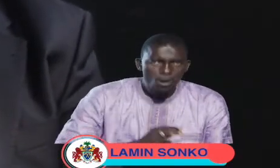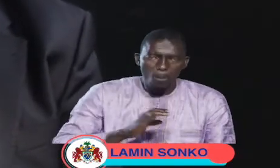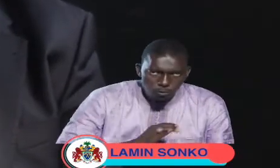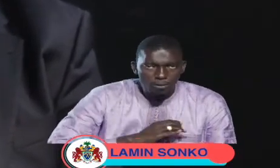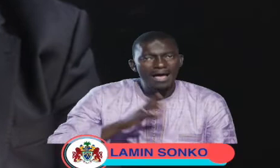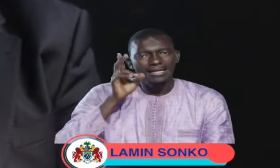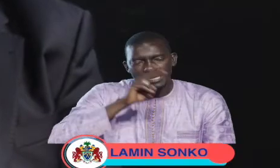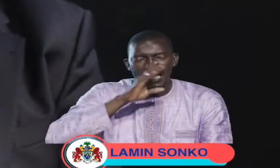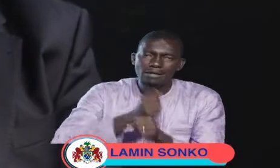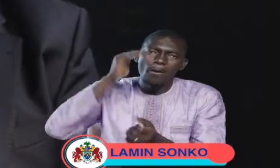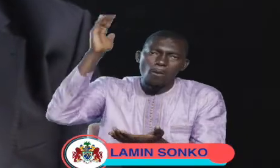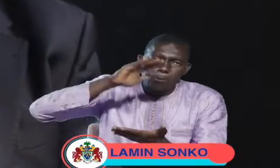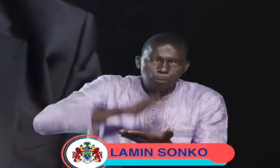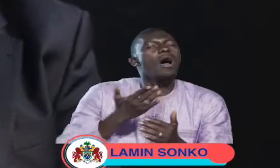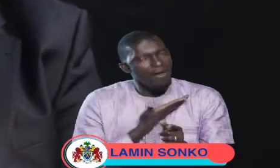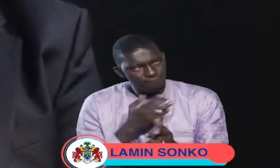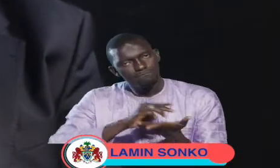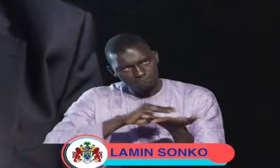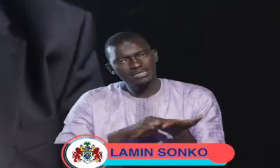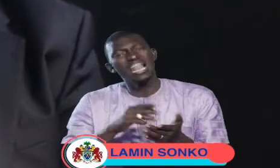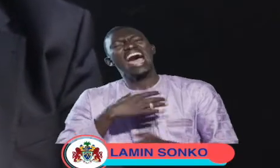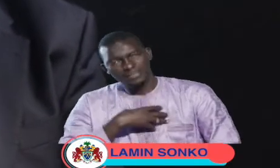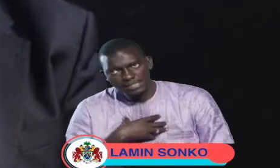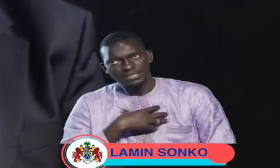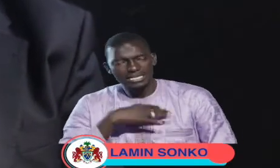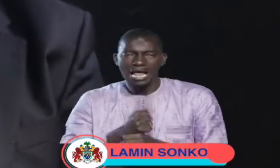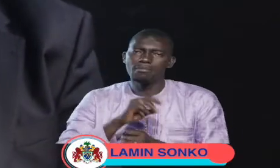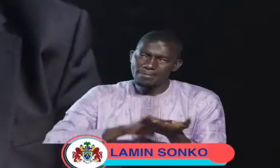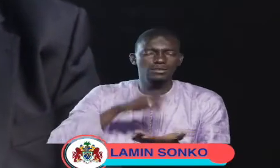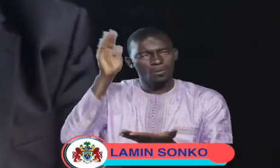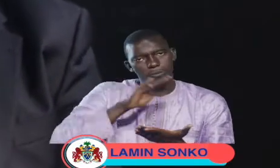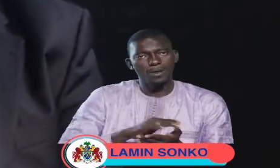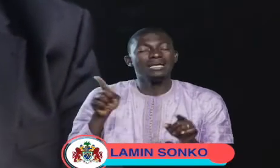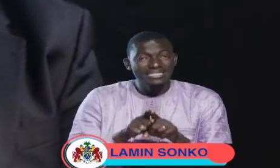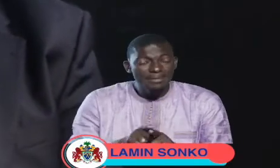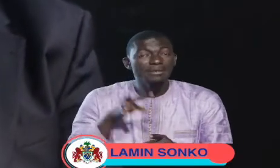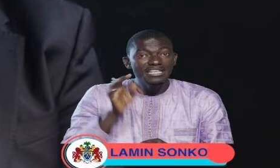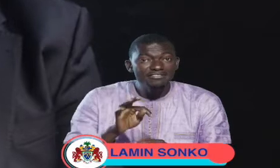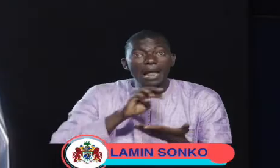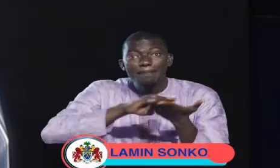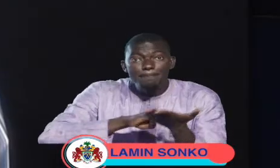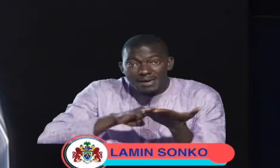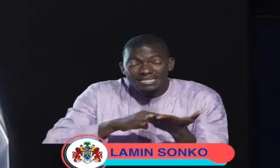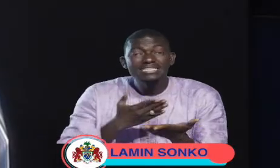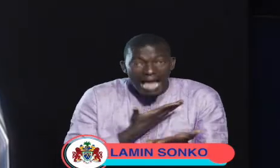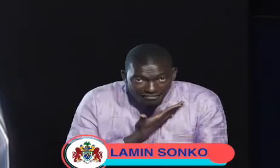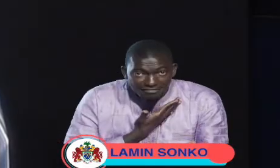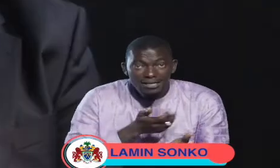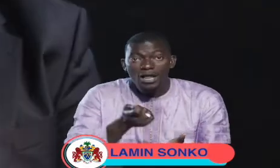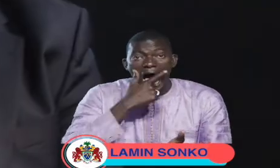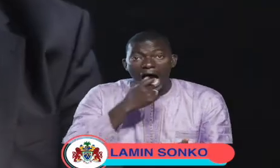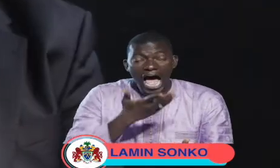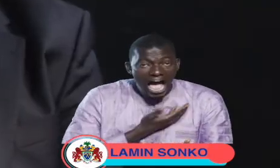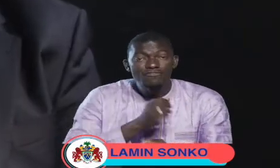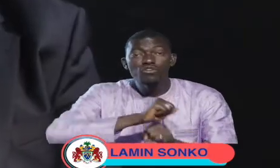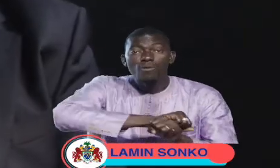ñu gañ ci kam su bo tam paré bu gëné dablé ci tam ñoko gëné ñu dañ ko approve ñu né légui globally am